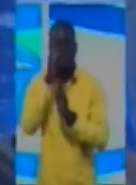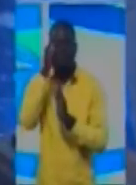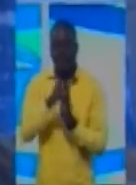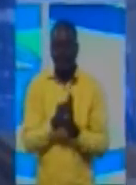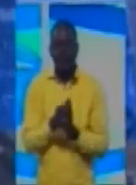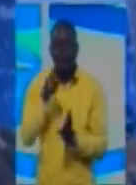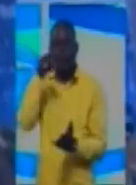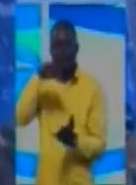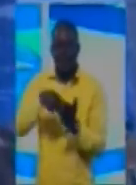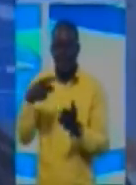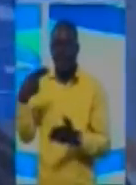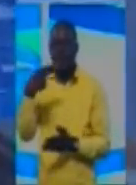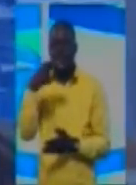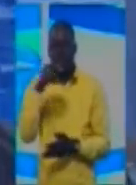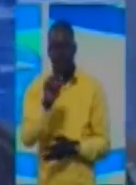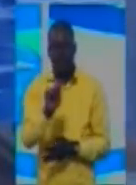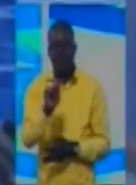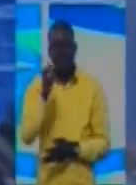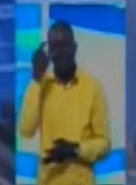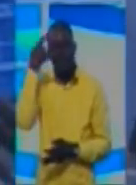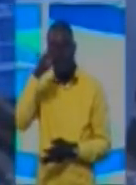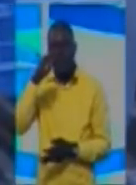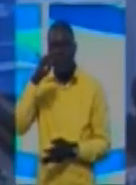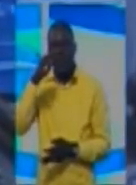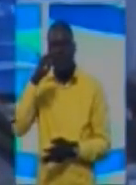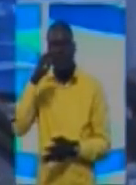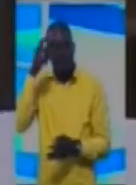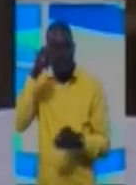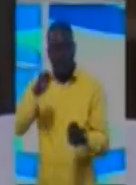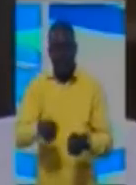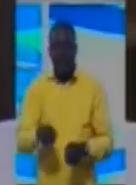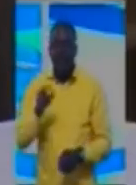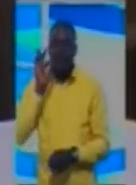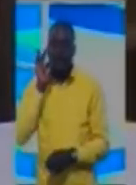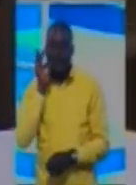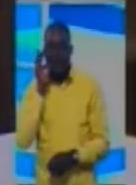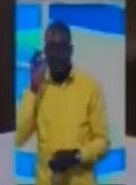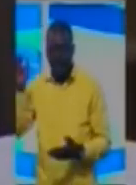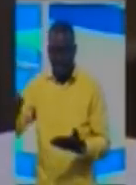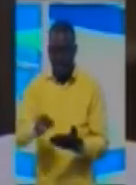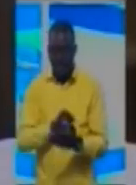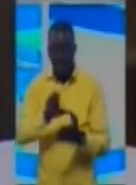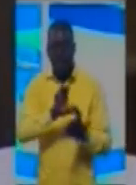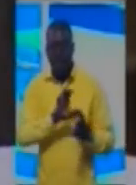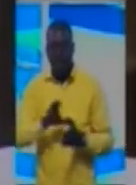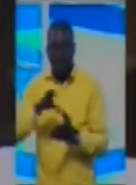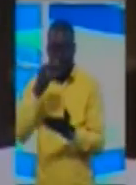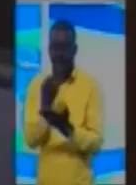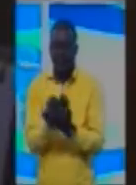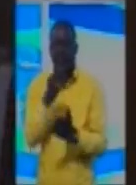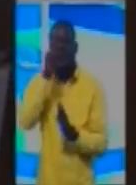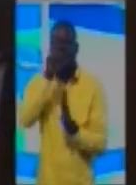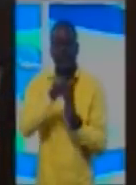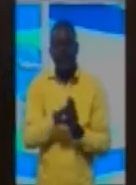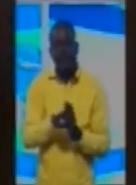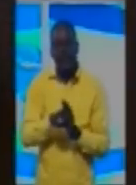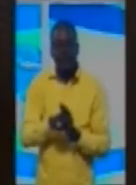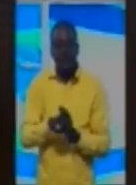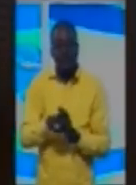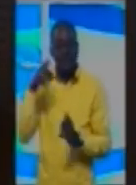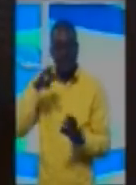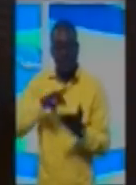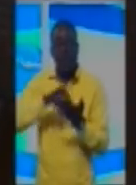1000 hectares pour l'arboriculture fruitière. La signature de l'accord de financement précède la revue